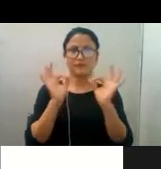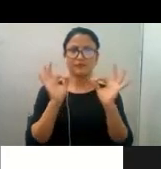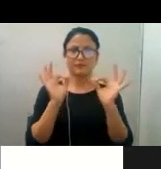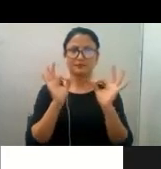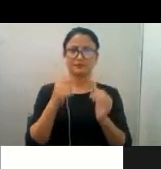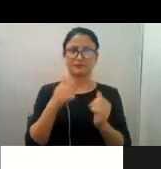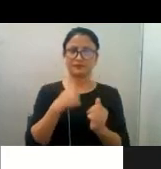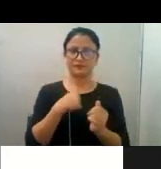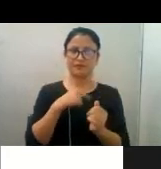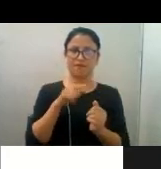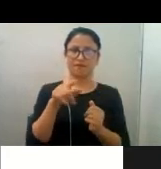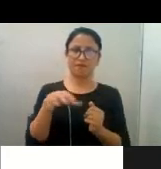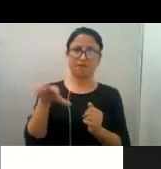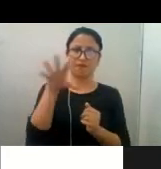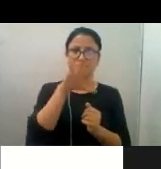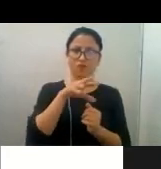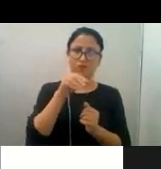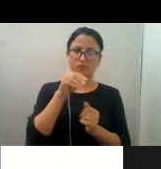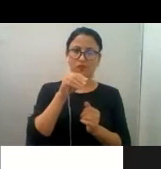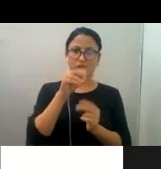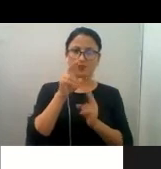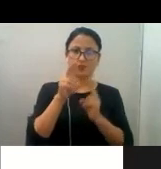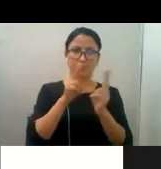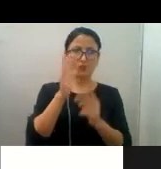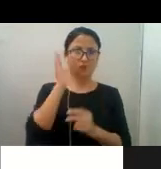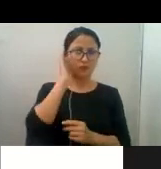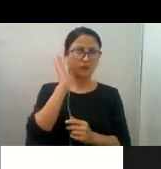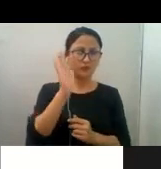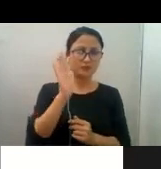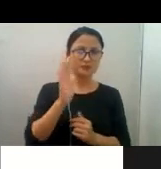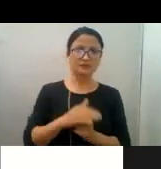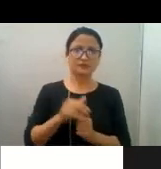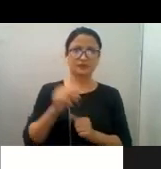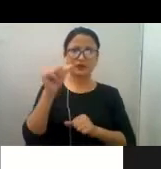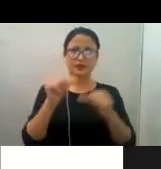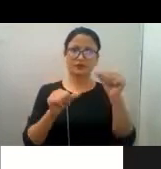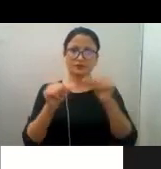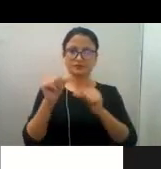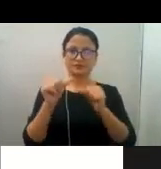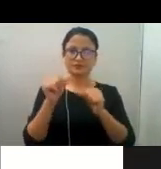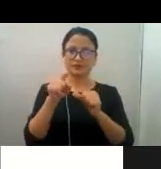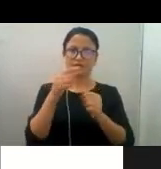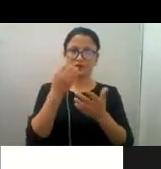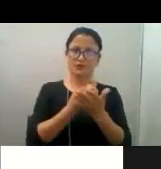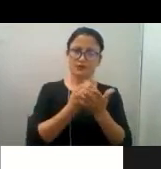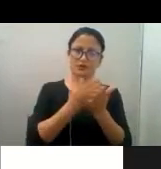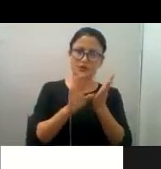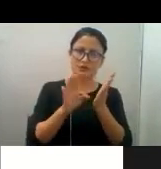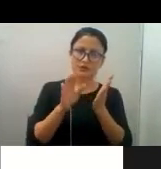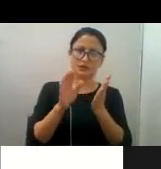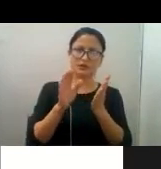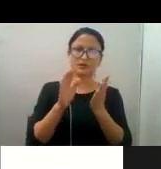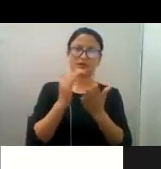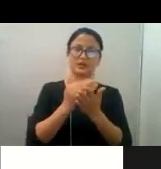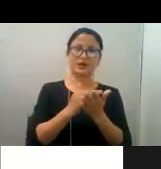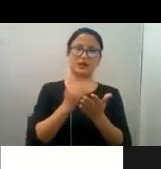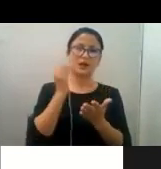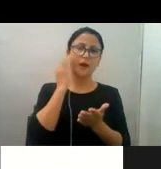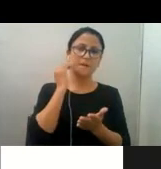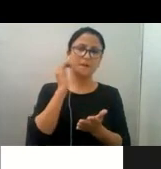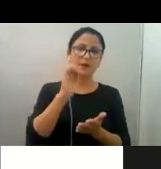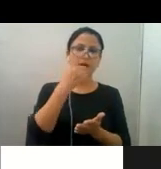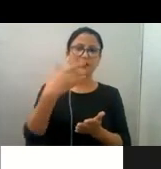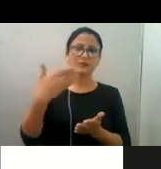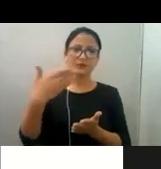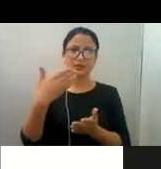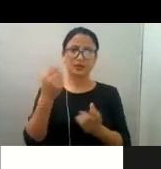सर मैले हजुर सबै कुरा रिसिभ गरिरहेको छु होइन अनि अब यो जस्तो हजुरहरूको संस्थाबाट चाहिँ यस कार्यमाथि महिला सेलमा चाहिँ यो